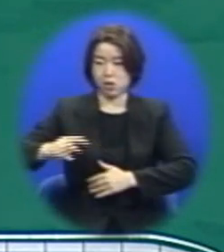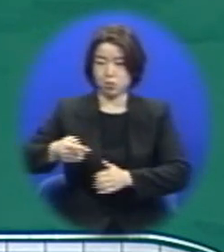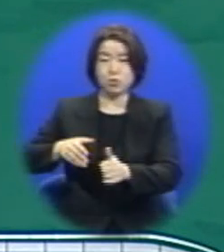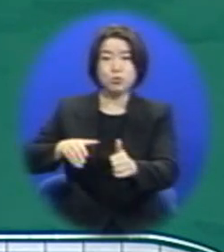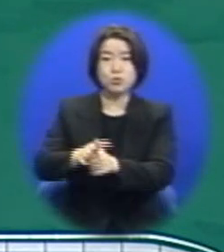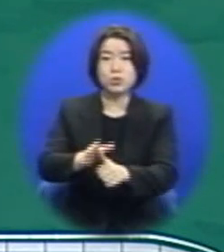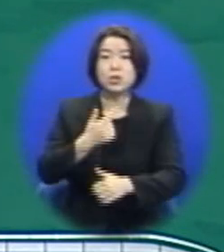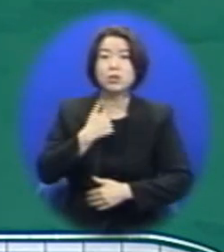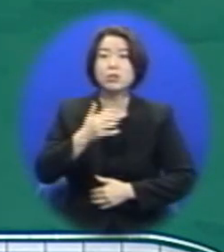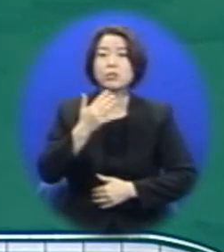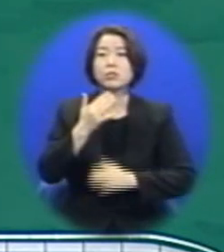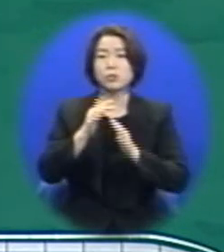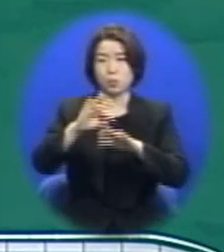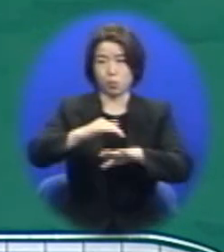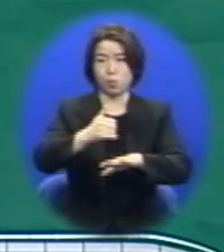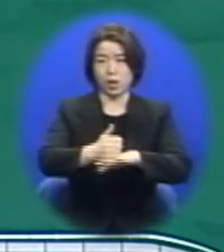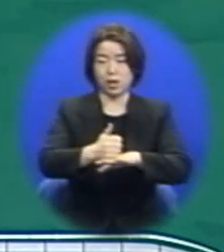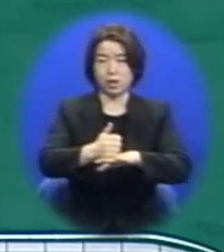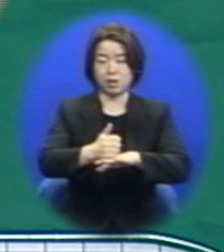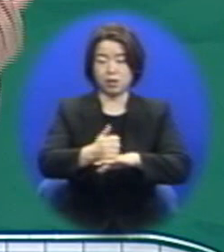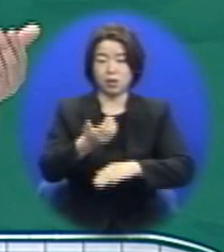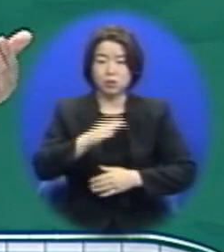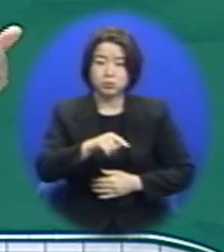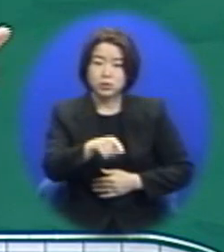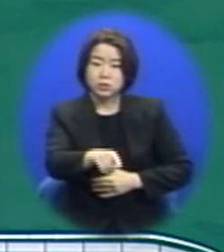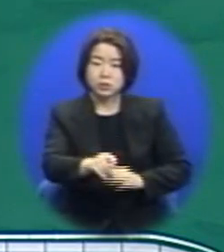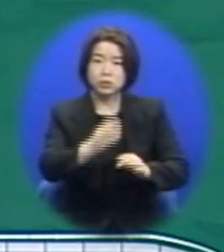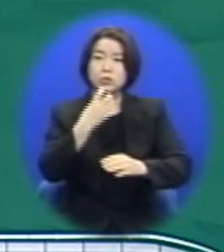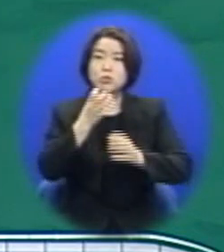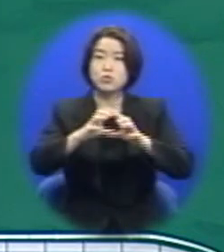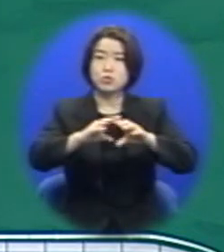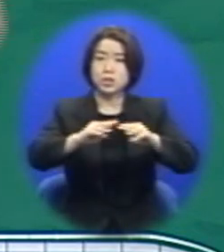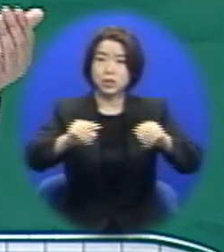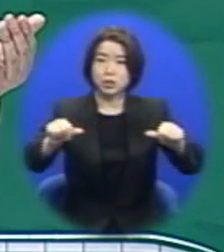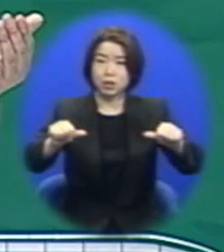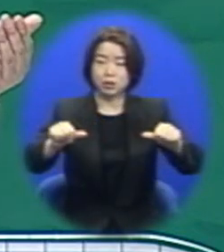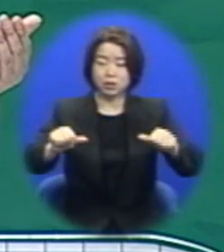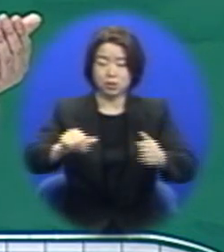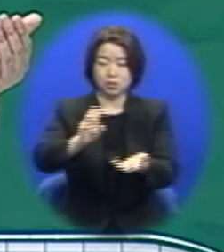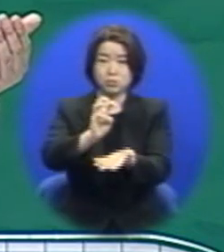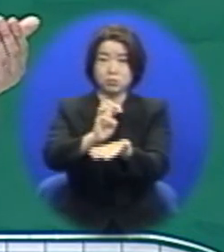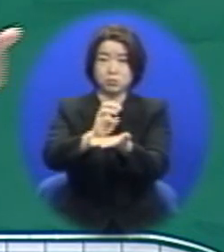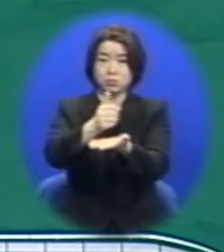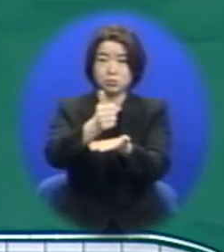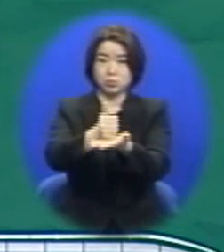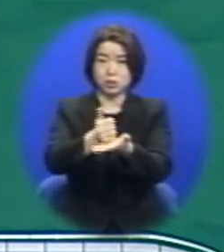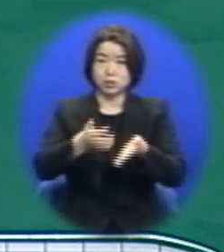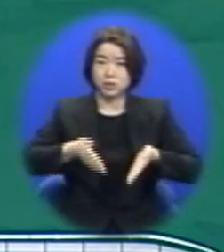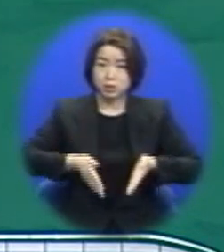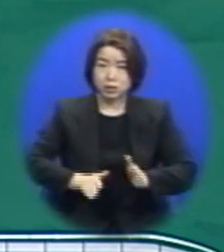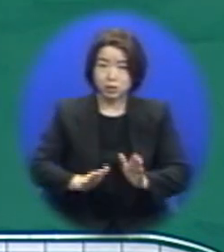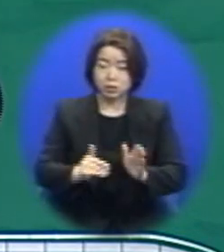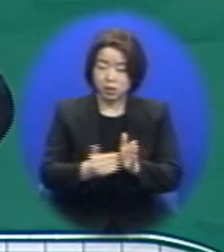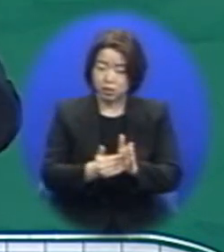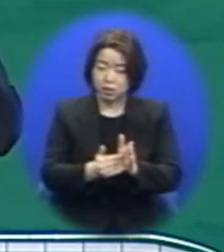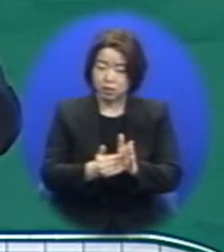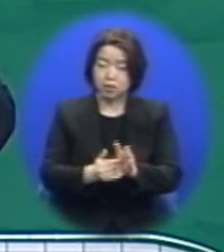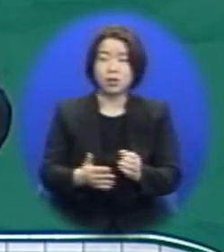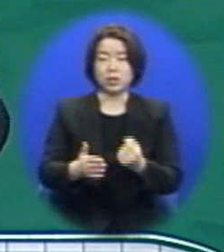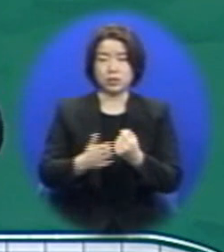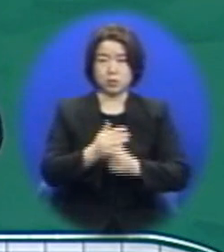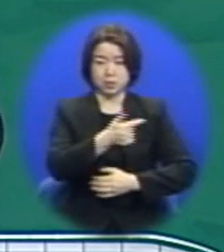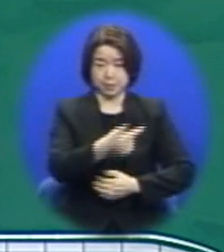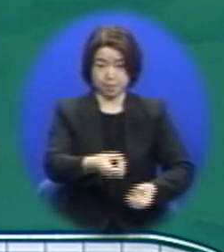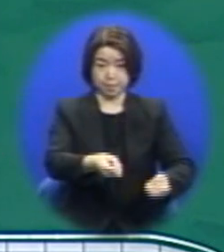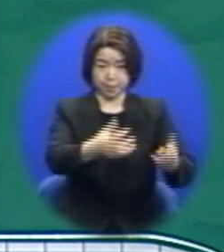헤롯입니다. 그런데 이 유대 땅에 메시아가 나셨다니. 그래서